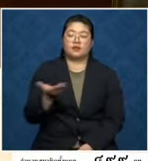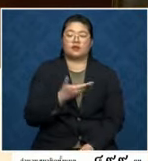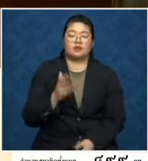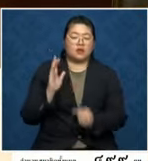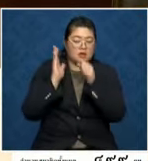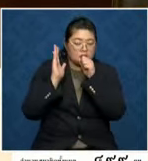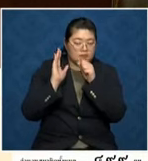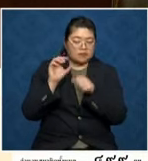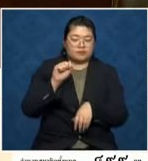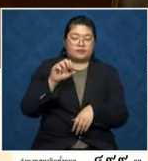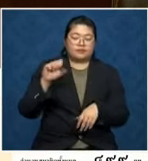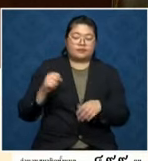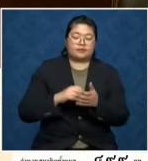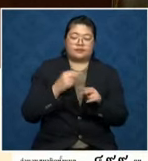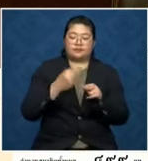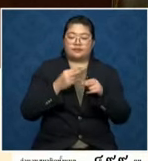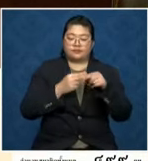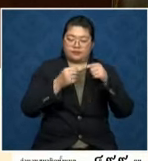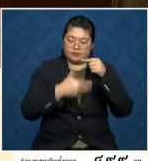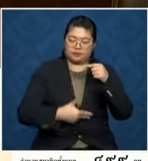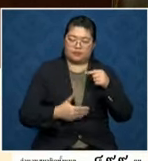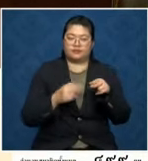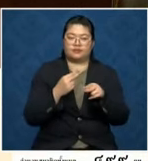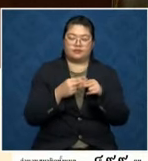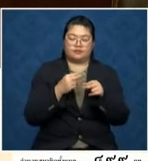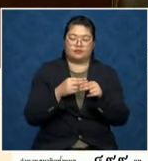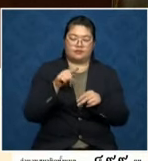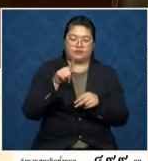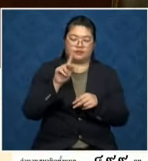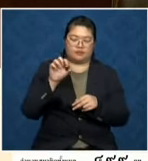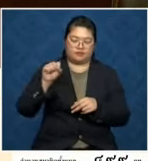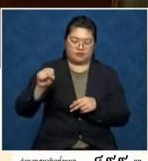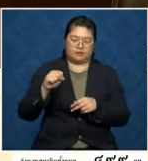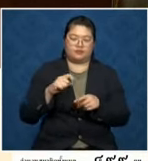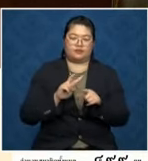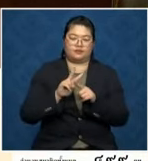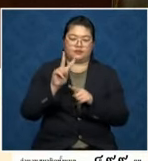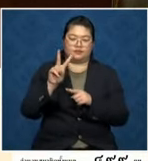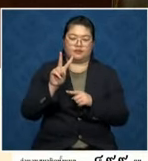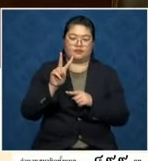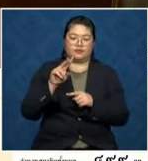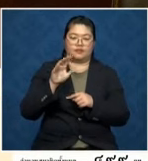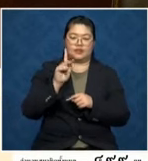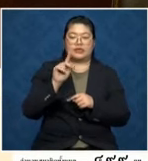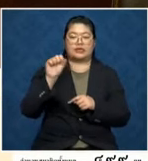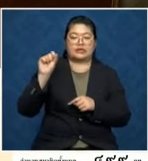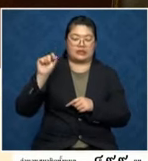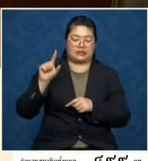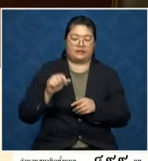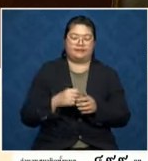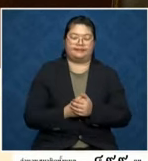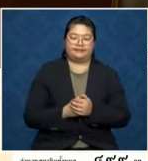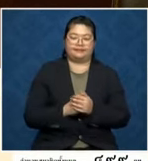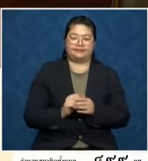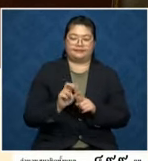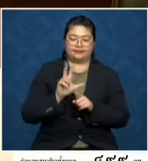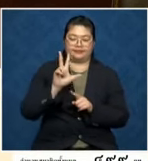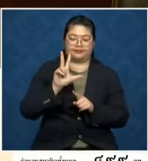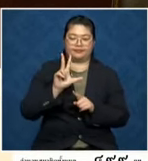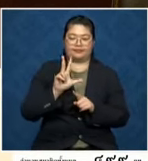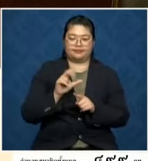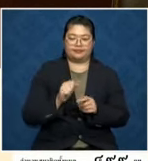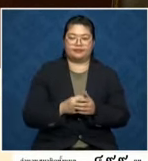รายนะครับท่านแรกท่านประสิทธิ์ปฐมพดุงศักดิ์นะครับท่านที่สองท่านเกียงศักดิ์ฝ้ายสีงามท่านที่ส